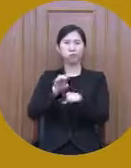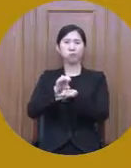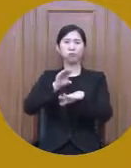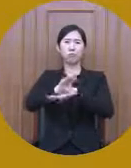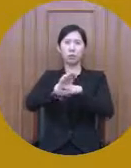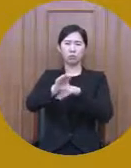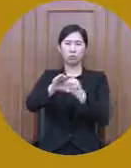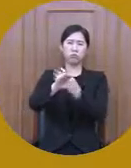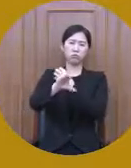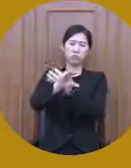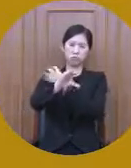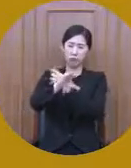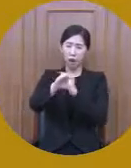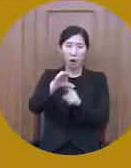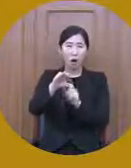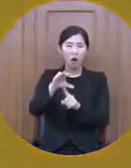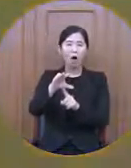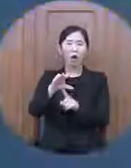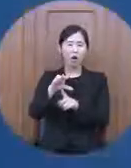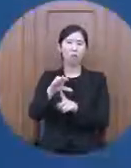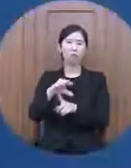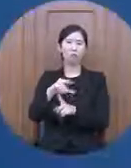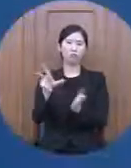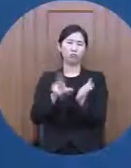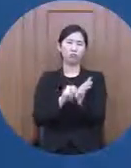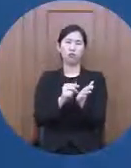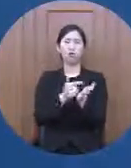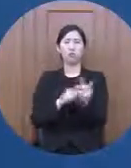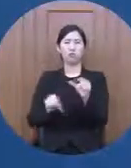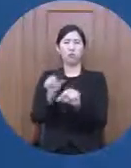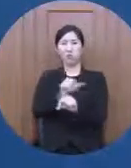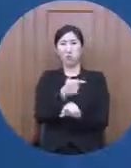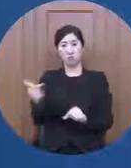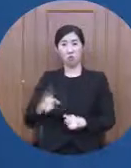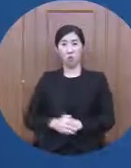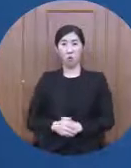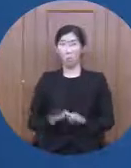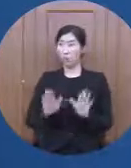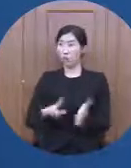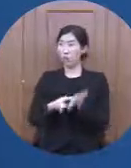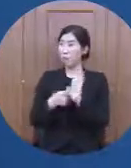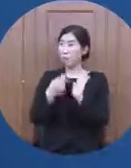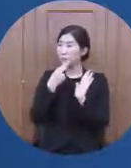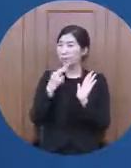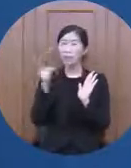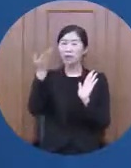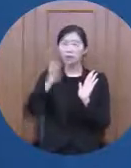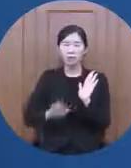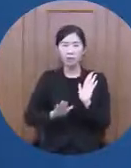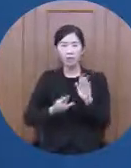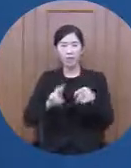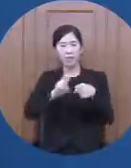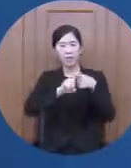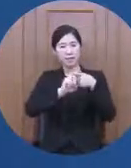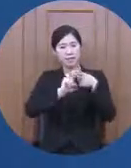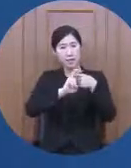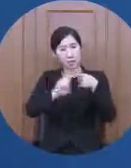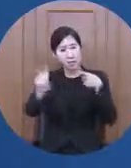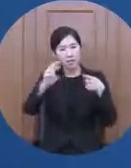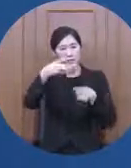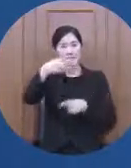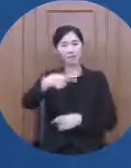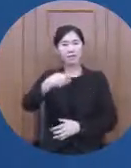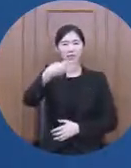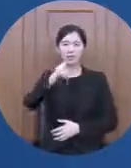따른 에너지가 가장 큽니다. 오늘은 그 표현은 안 되어 있지만요. 트램 건설과 고속철도가